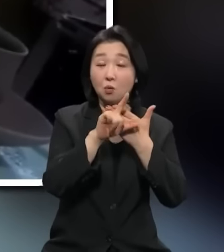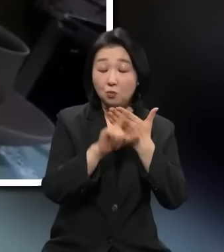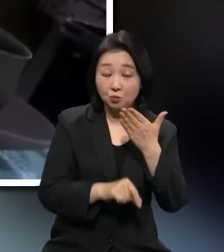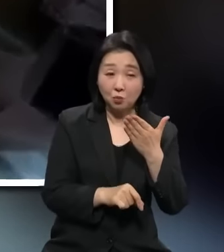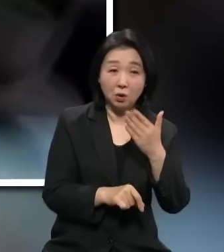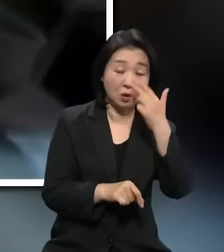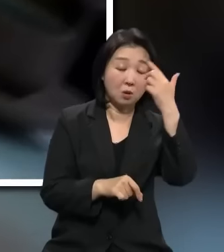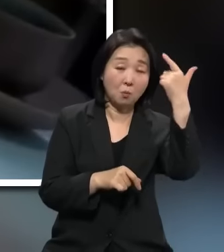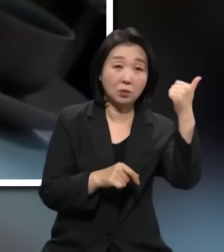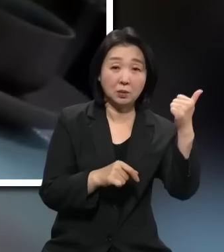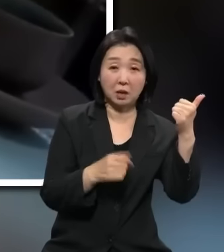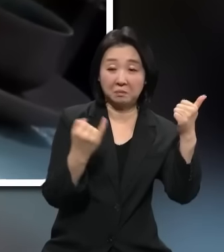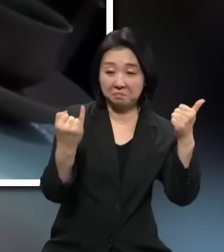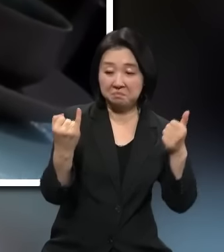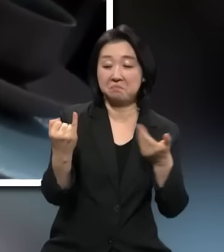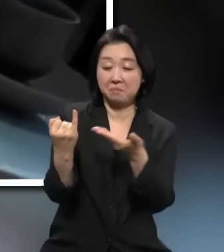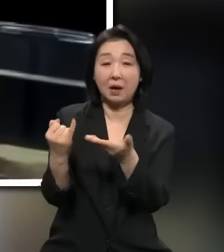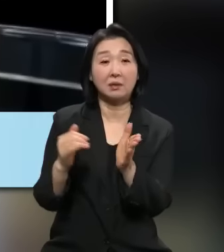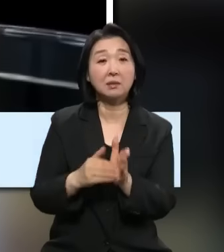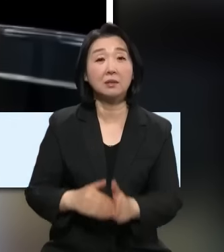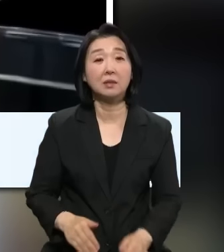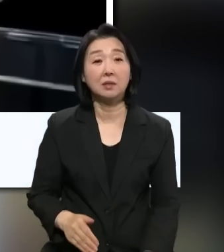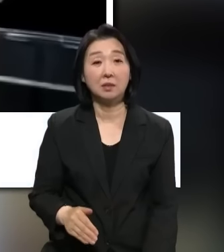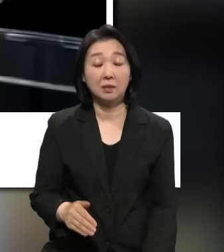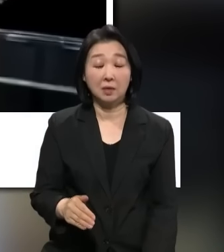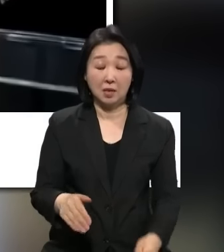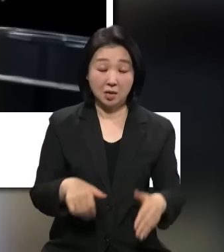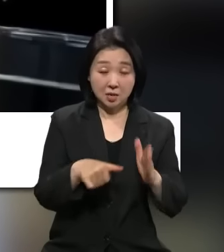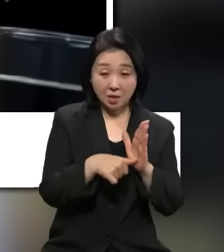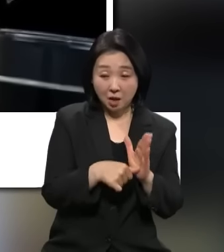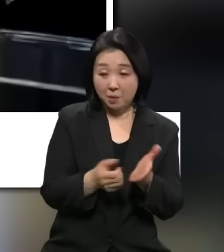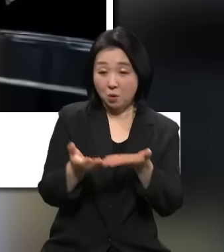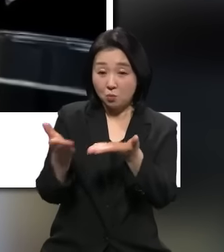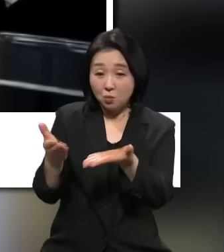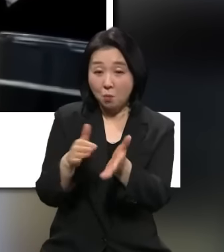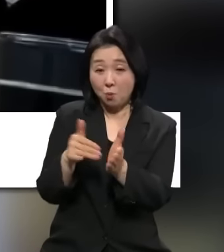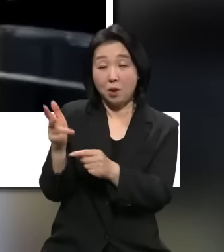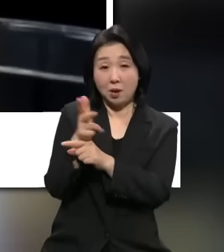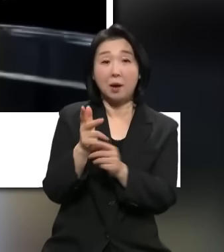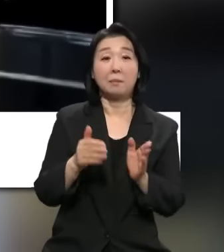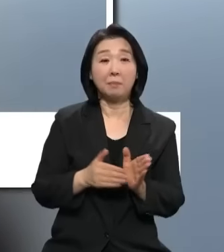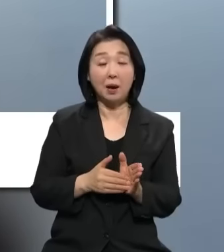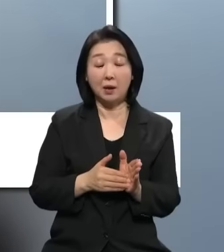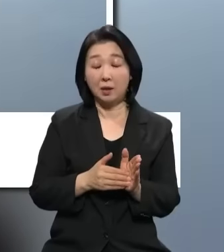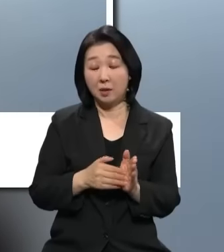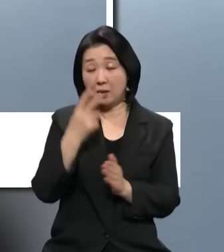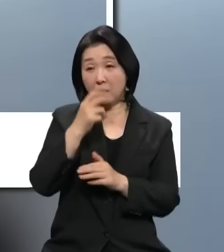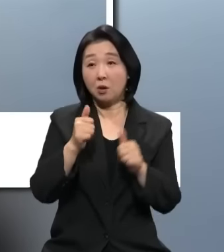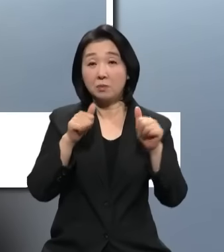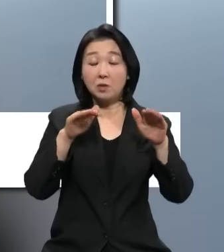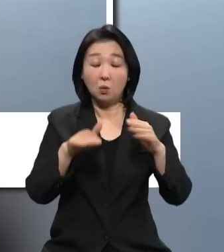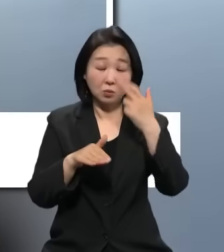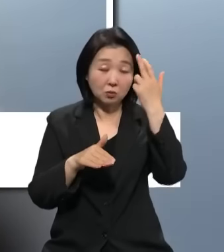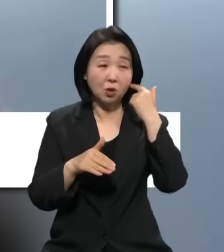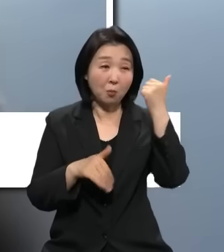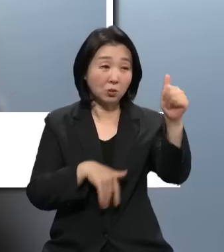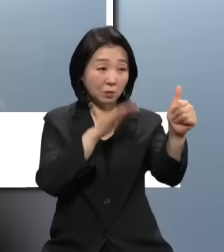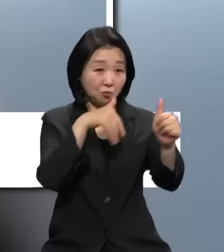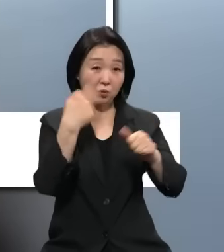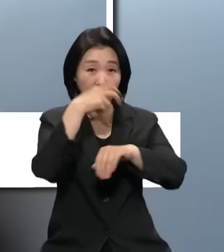선물하는 모습이 담겼습니다 가방을 건낸 최목사 본인이 몰래 찍은 건데 검찰은 오늘 최목사를 불러